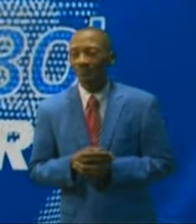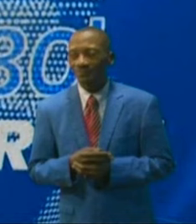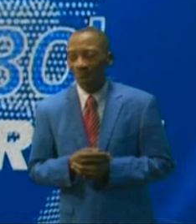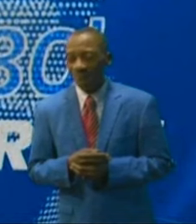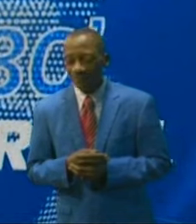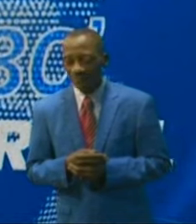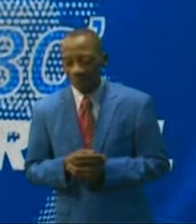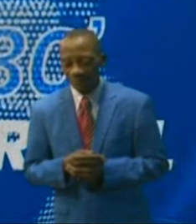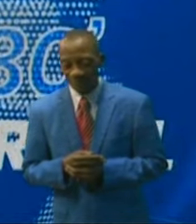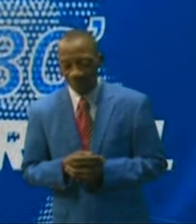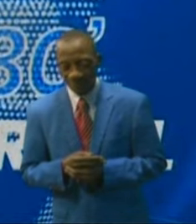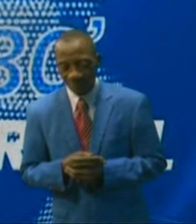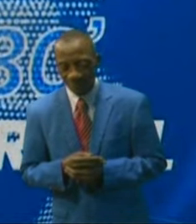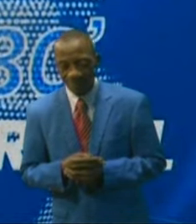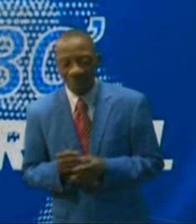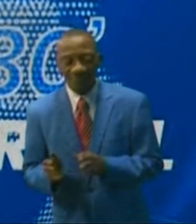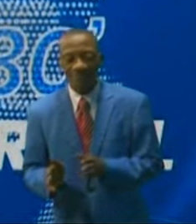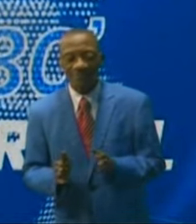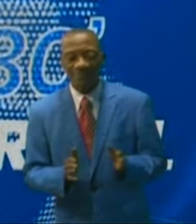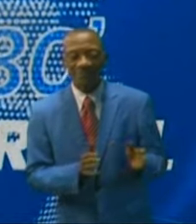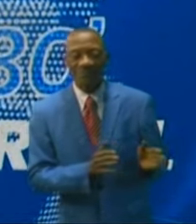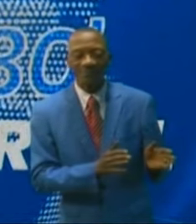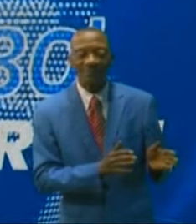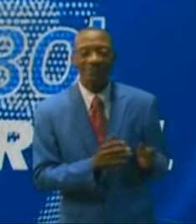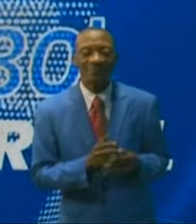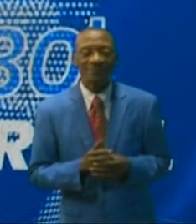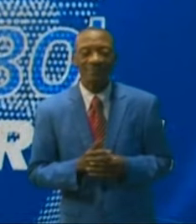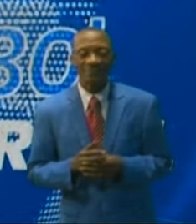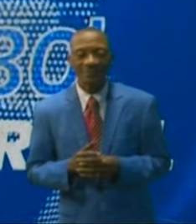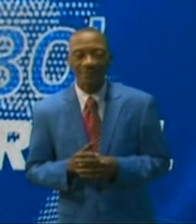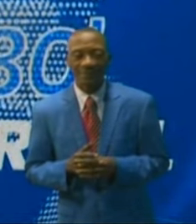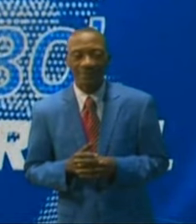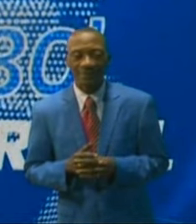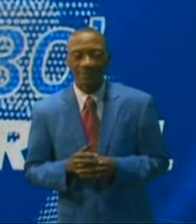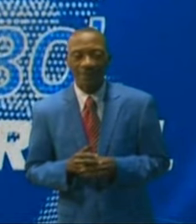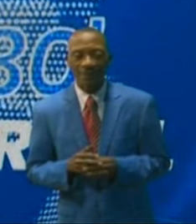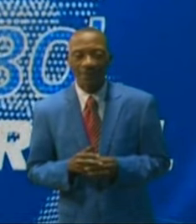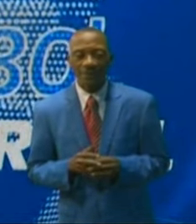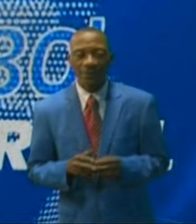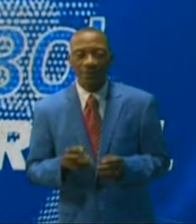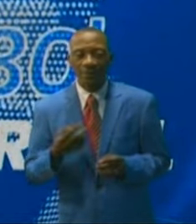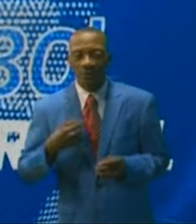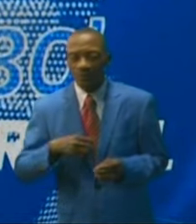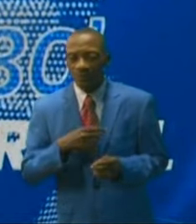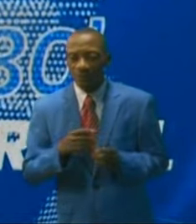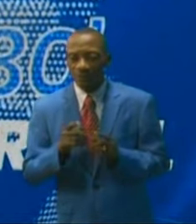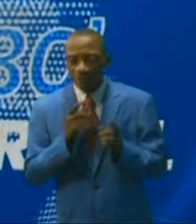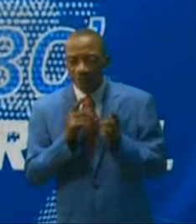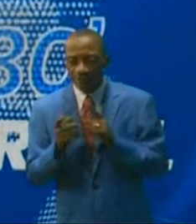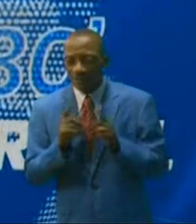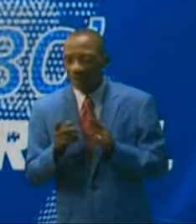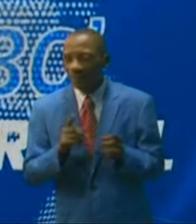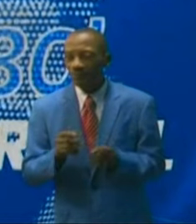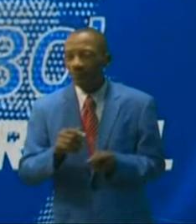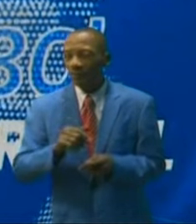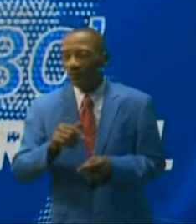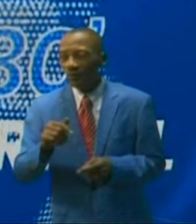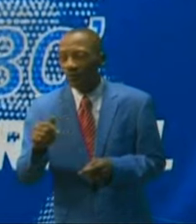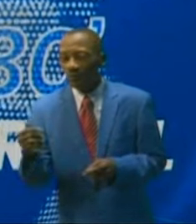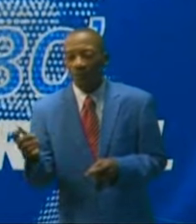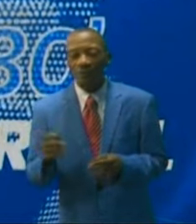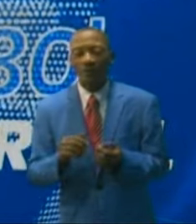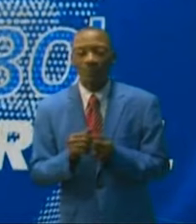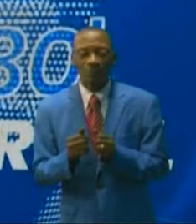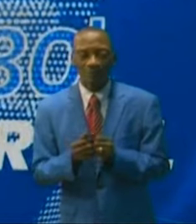Fanon Béa est le tout nouveau directeur général de l'Office national de l'emploi. Avec son adjoint André Mavungu, ils ont été accueillis